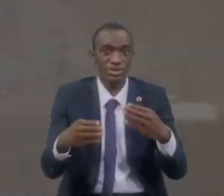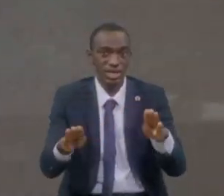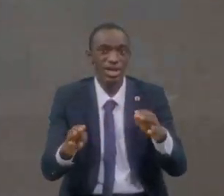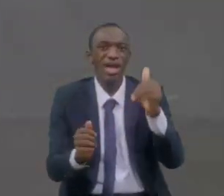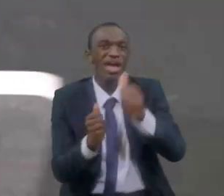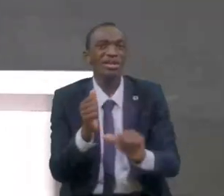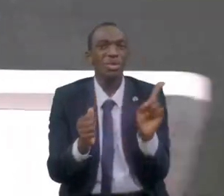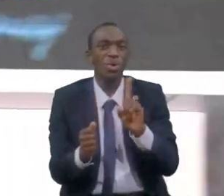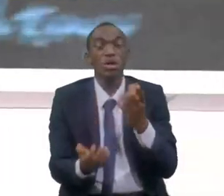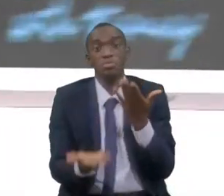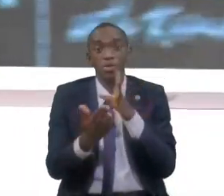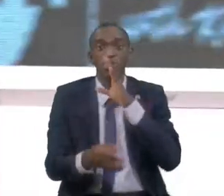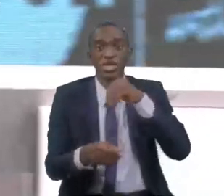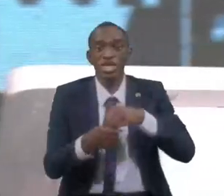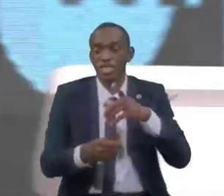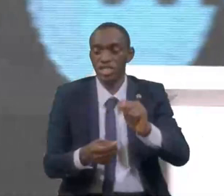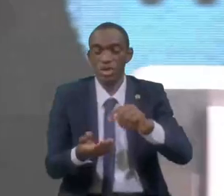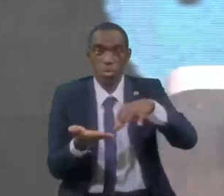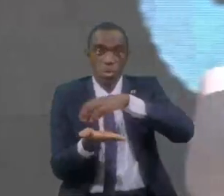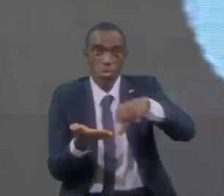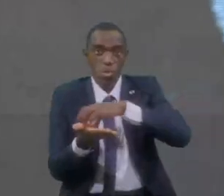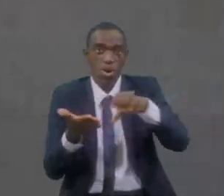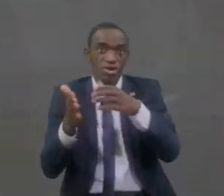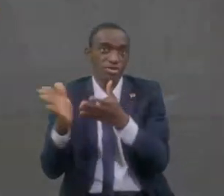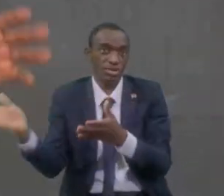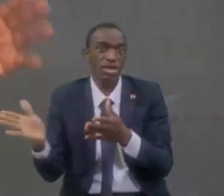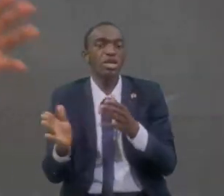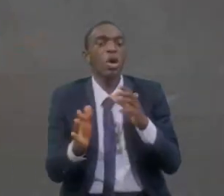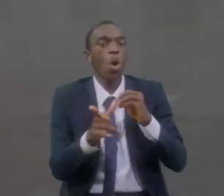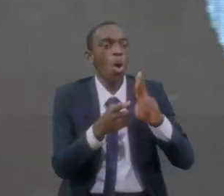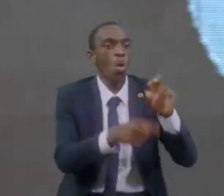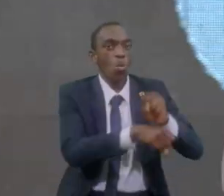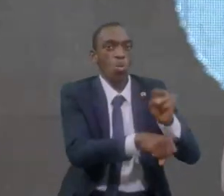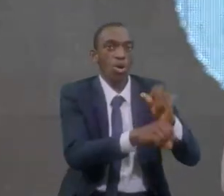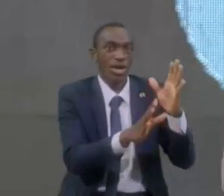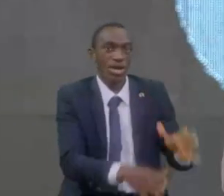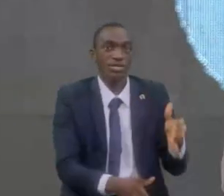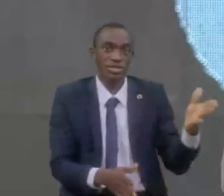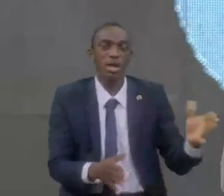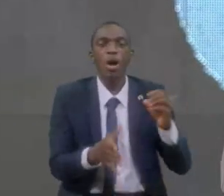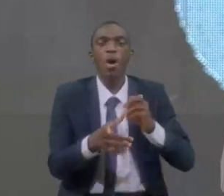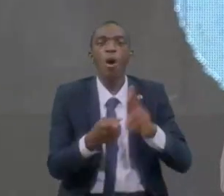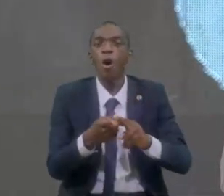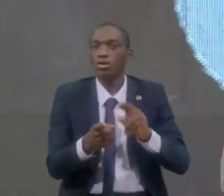si c'est dans la chorale, si c'est chez les ouvriers, si c'est parmi ceux